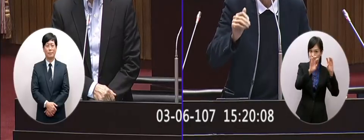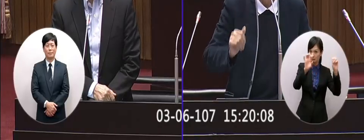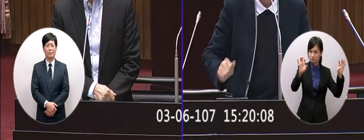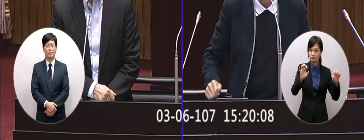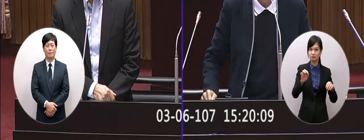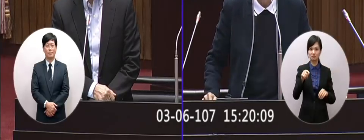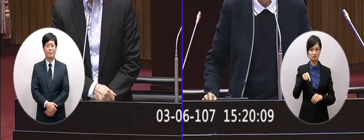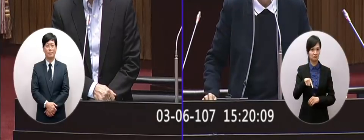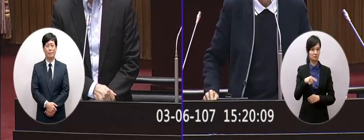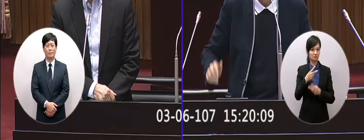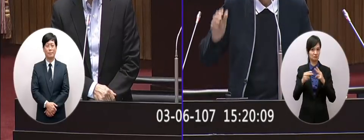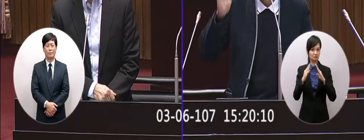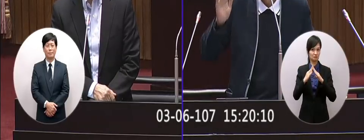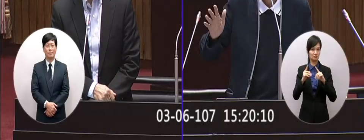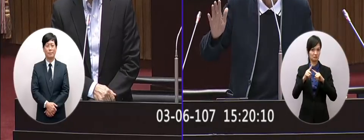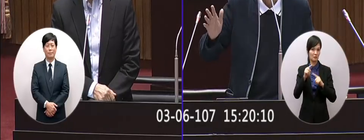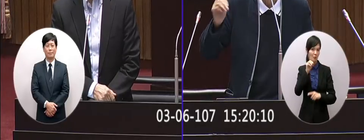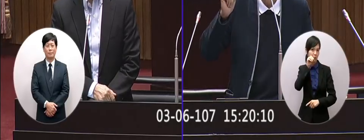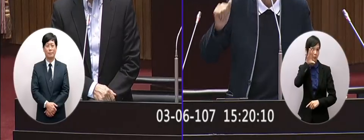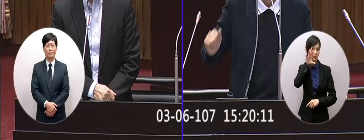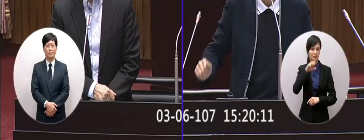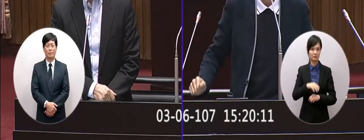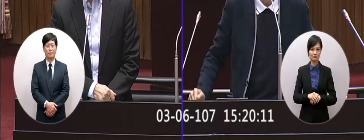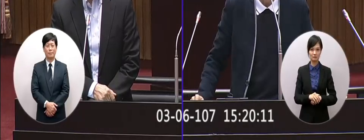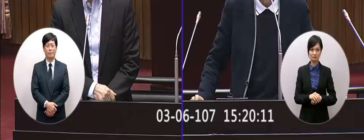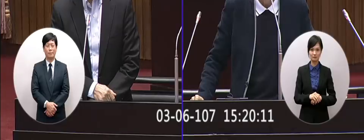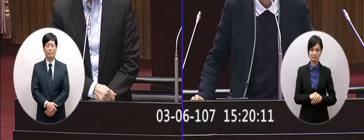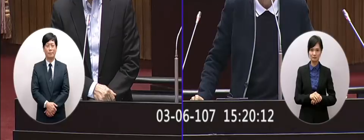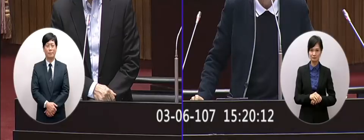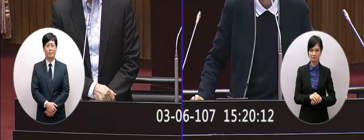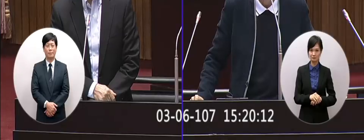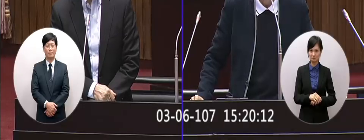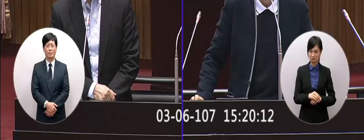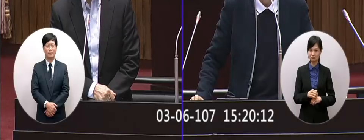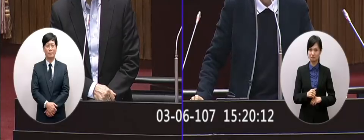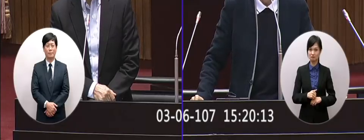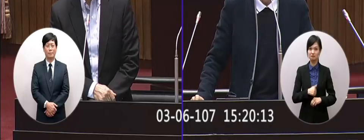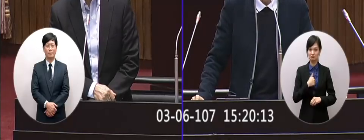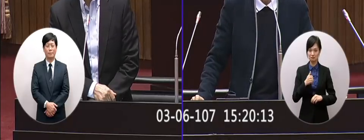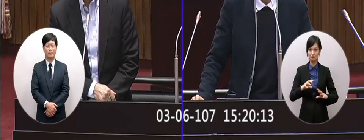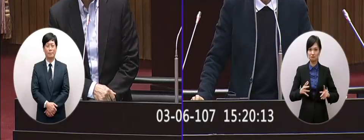人咧共用咧，嘛系用阿人台湾人该感到该骄傲嘅所在，